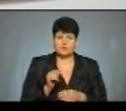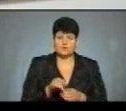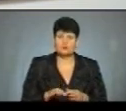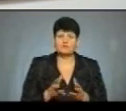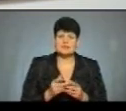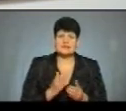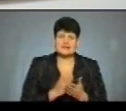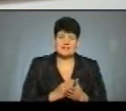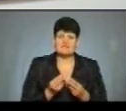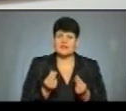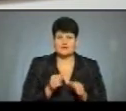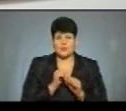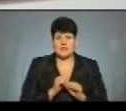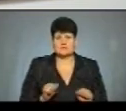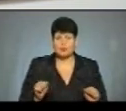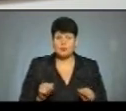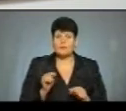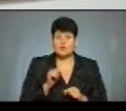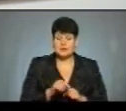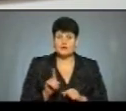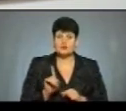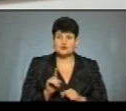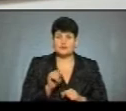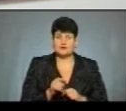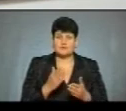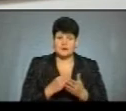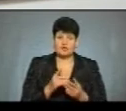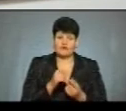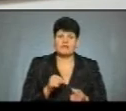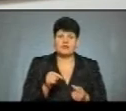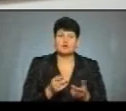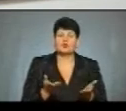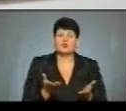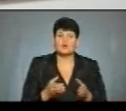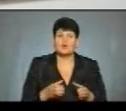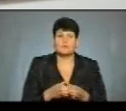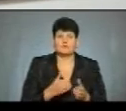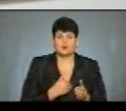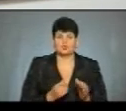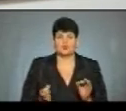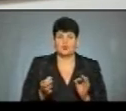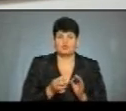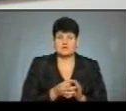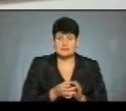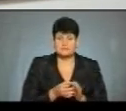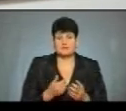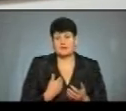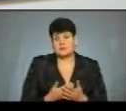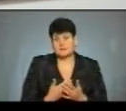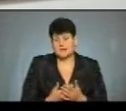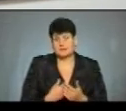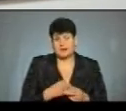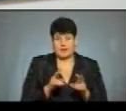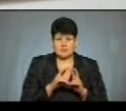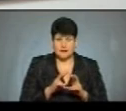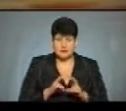є фінансово неспроможні, на те, щоб вони визначилися, до якої громади вони хочуть долучитися. Ми, наприклад,